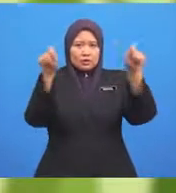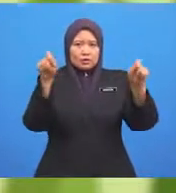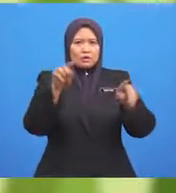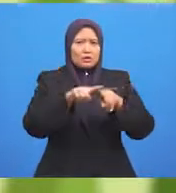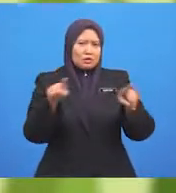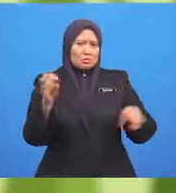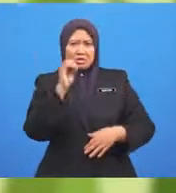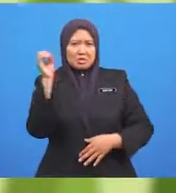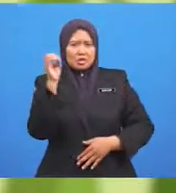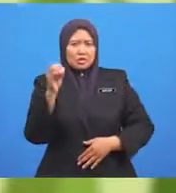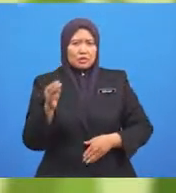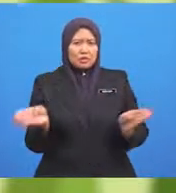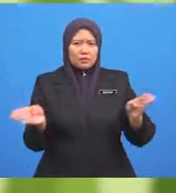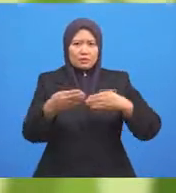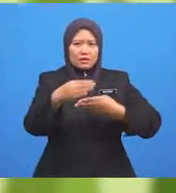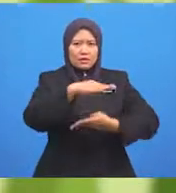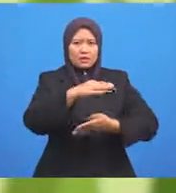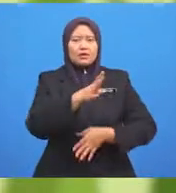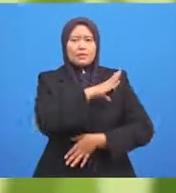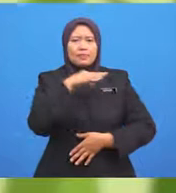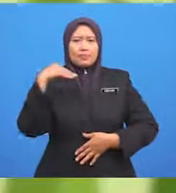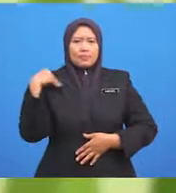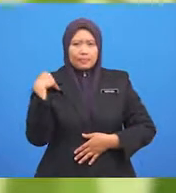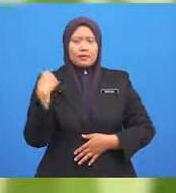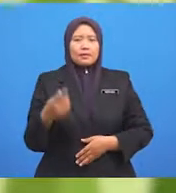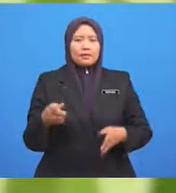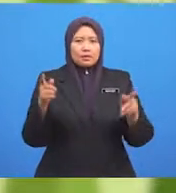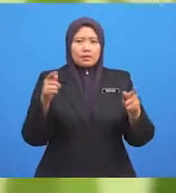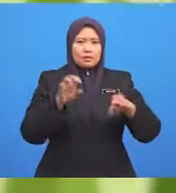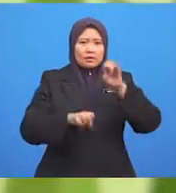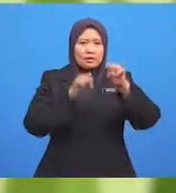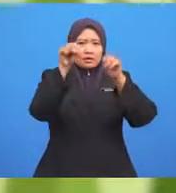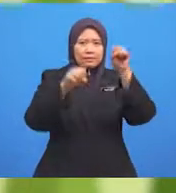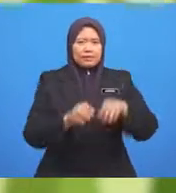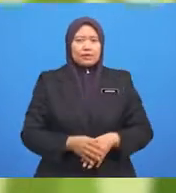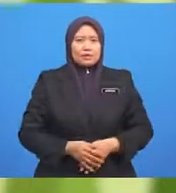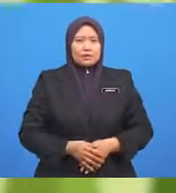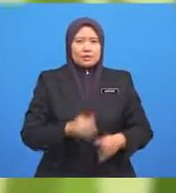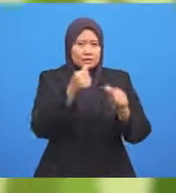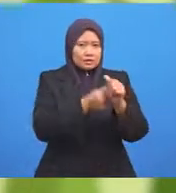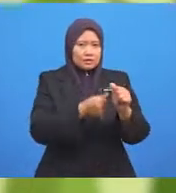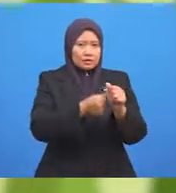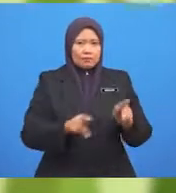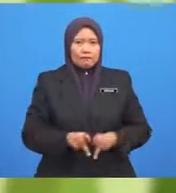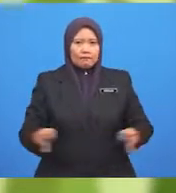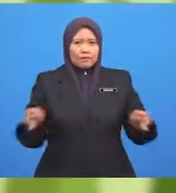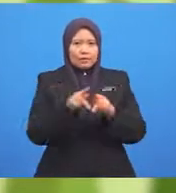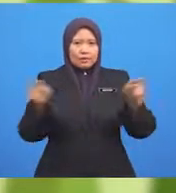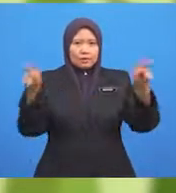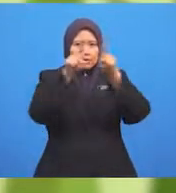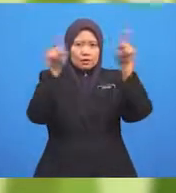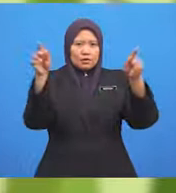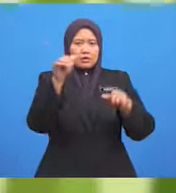tangga. Setiap pangkat atau ruas buluh dikawal oleh mata-mata